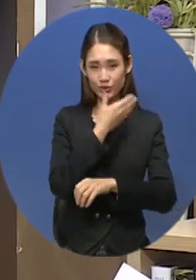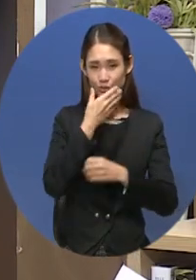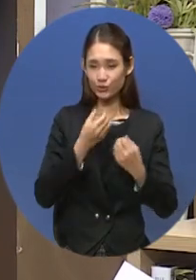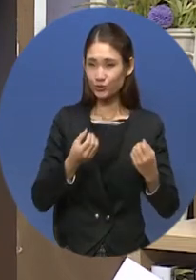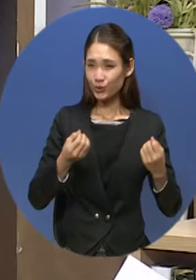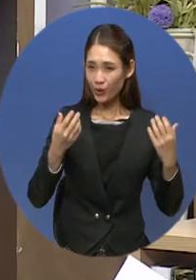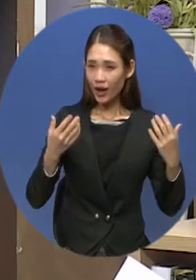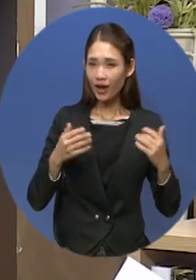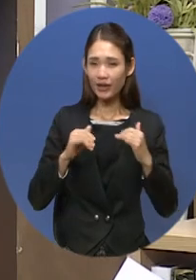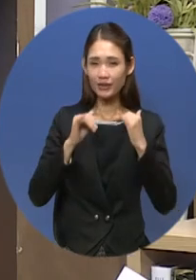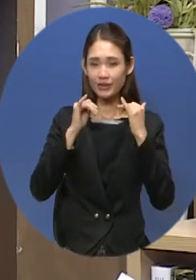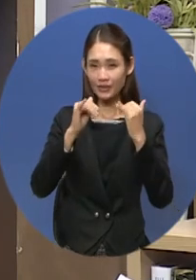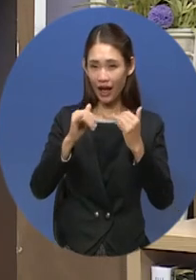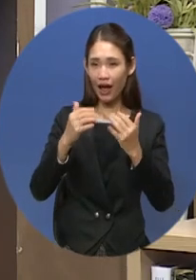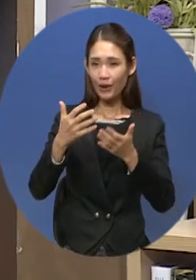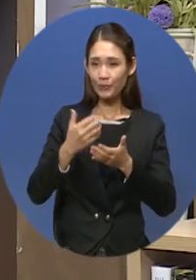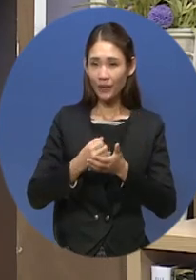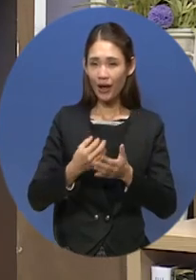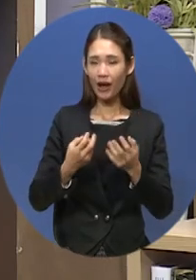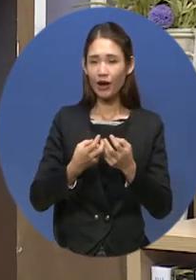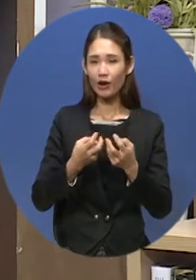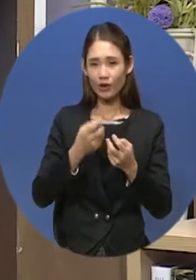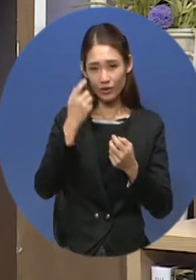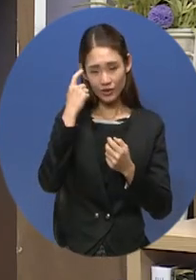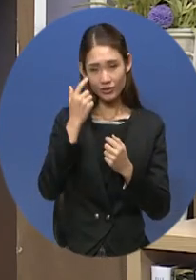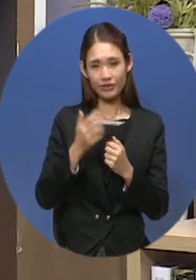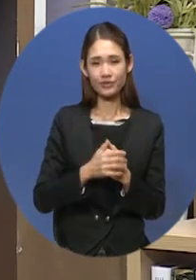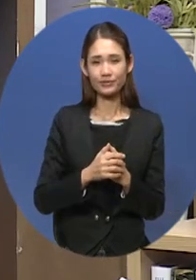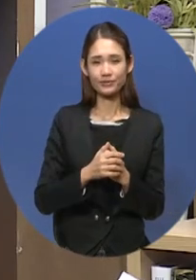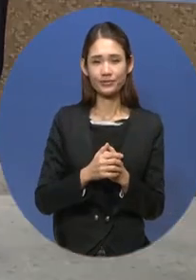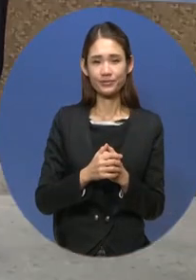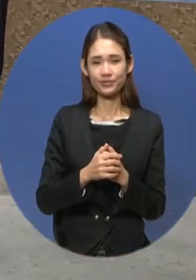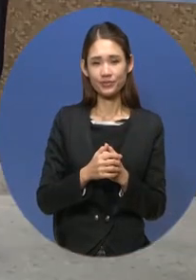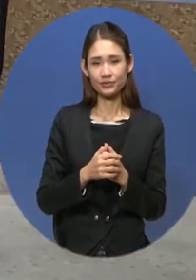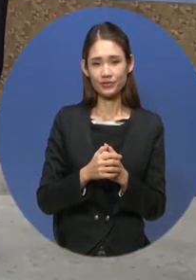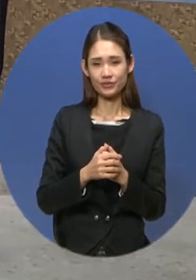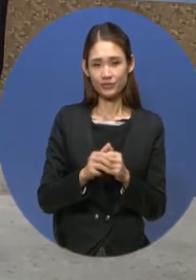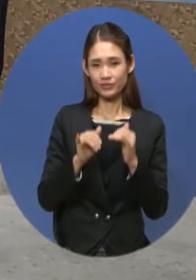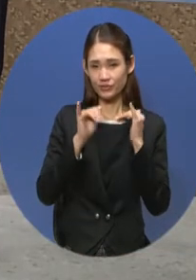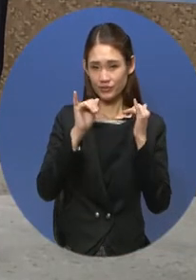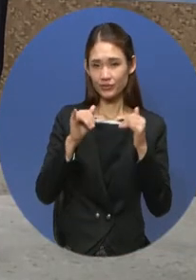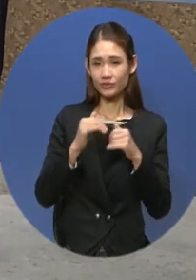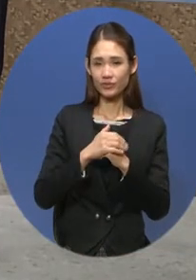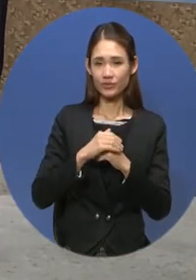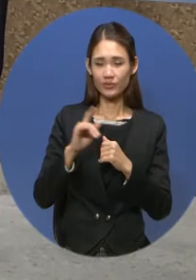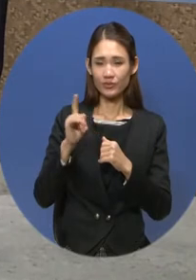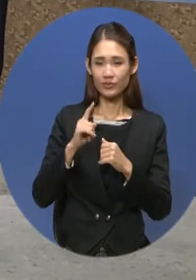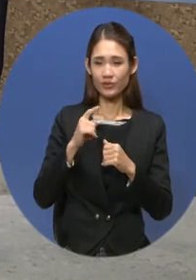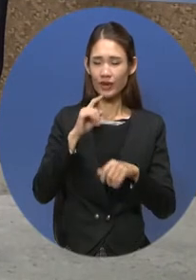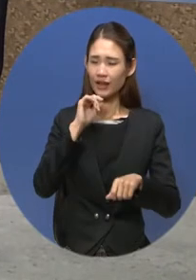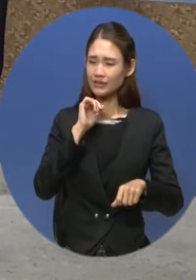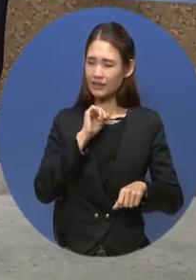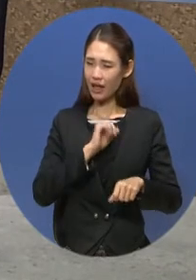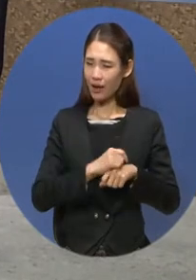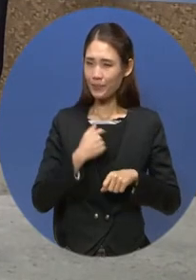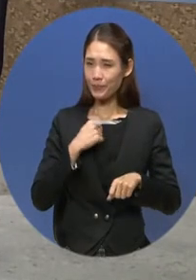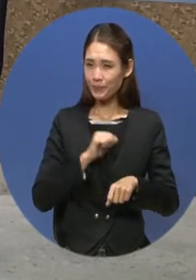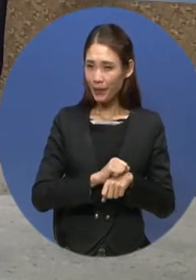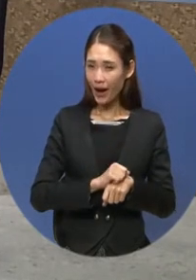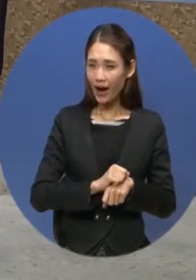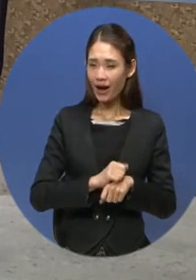이 상을 어떻게 받게 되셨나요? 아, 이 상은 이제 뭐 어떤 한 가지를